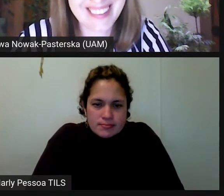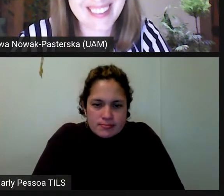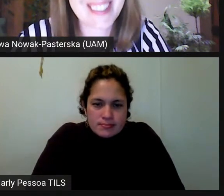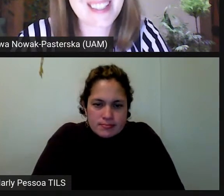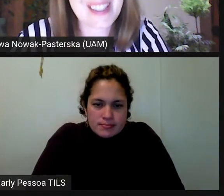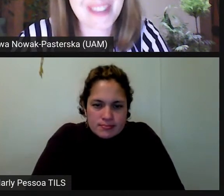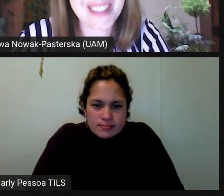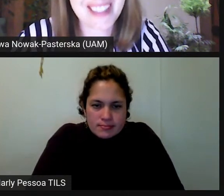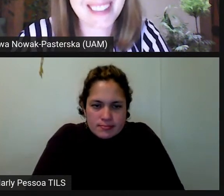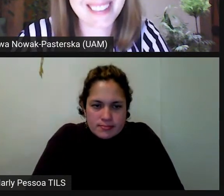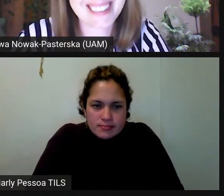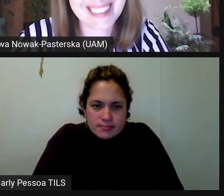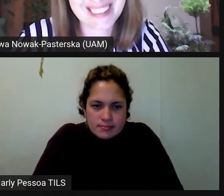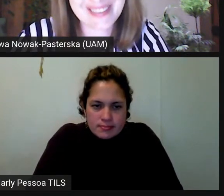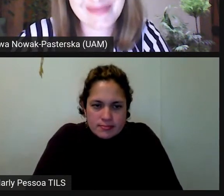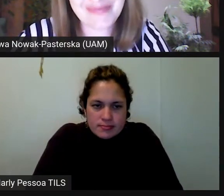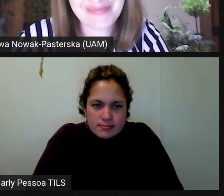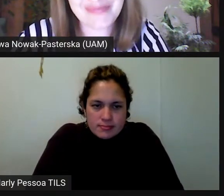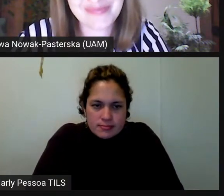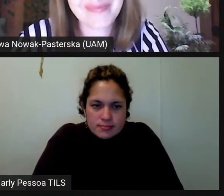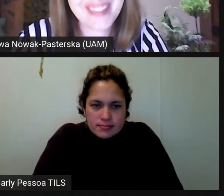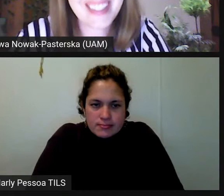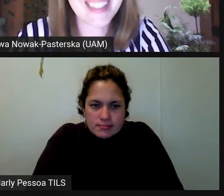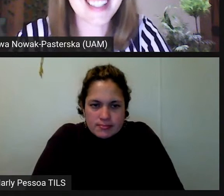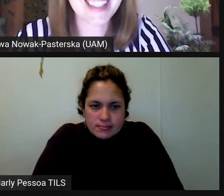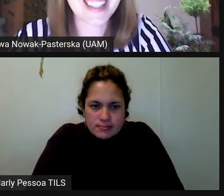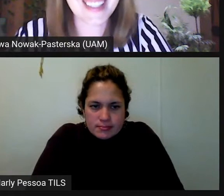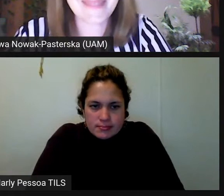języka polskiego. Języka polskiego, tak.